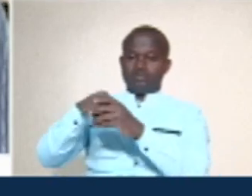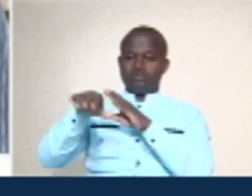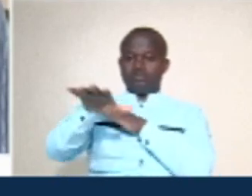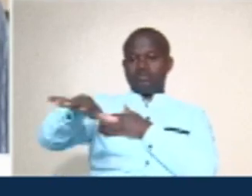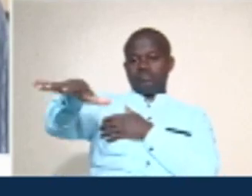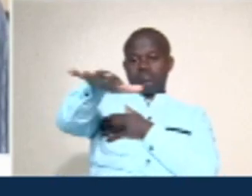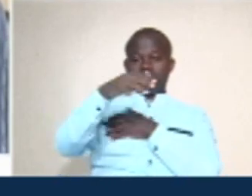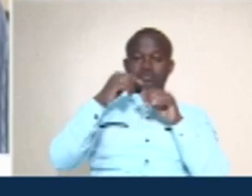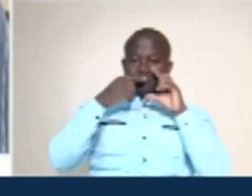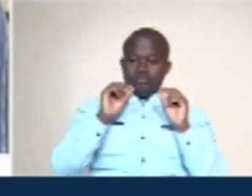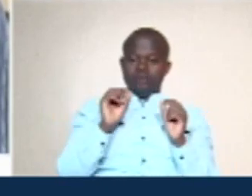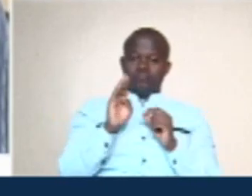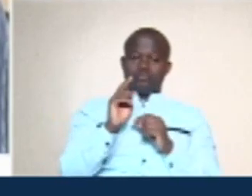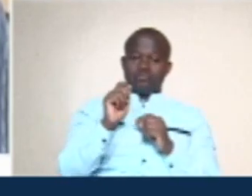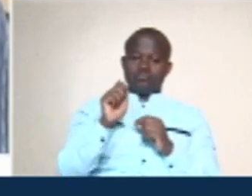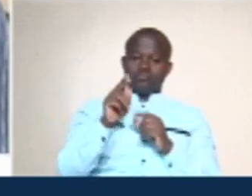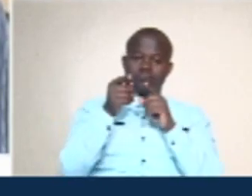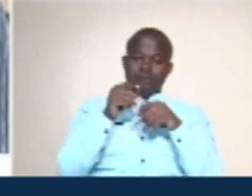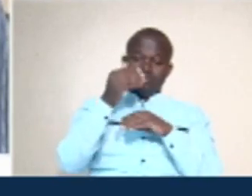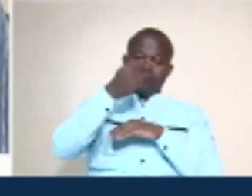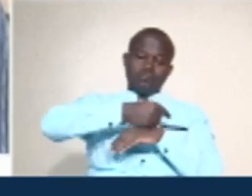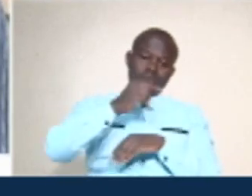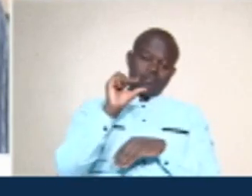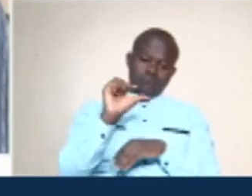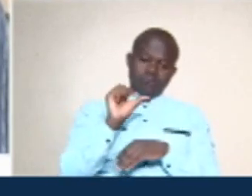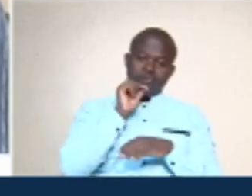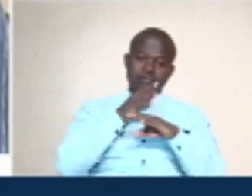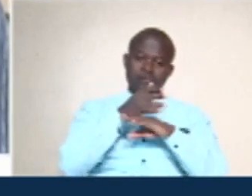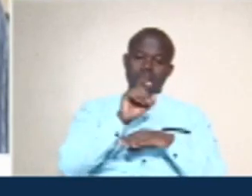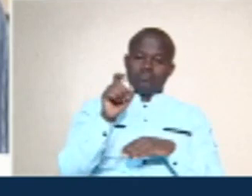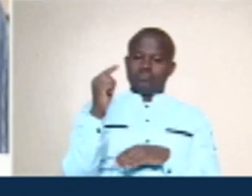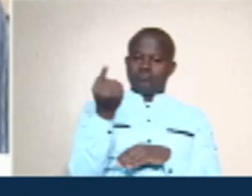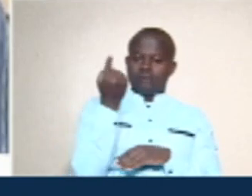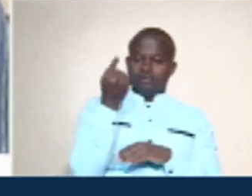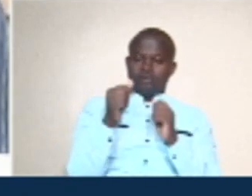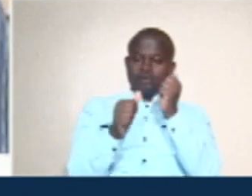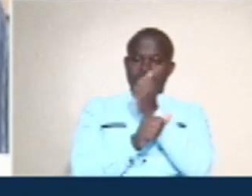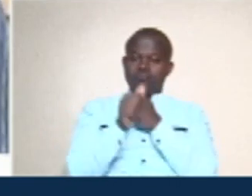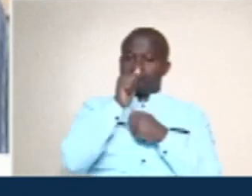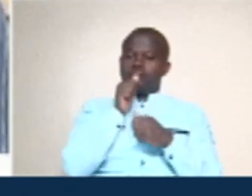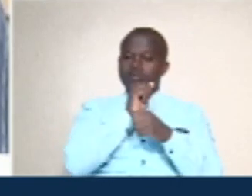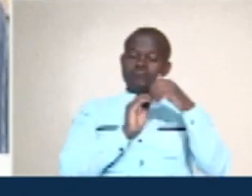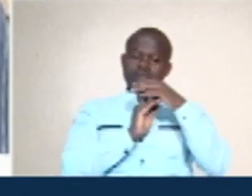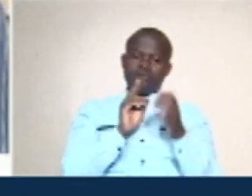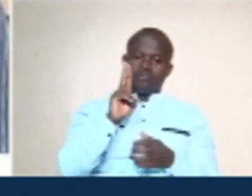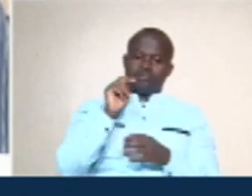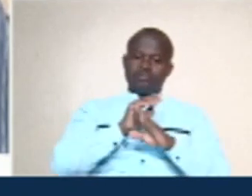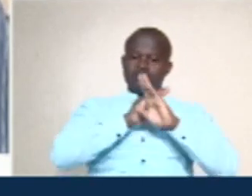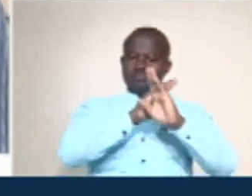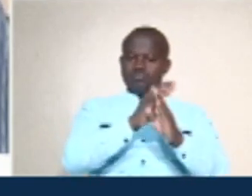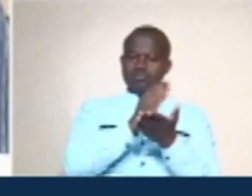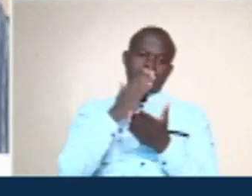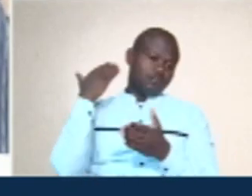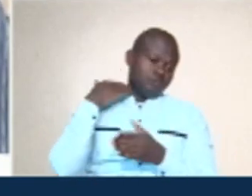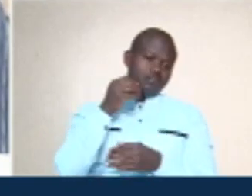karere. Ijambo rya Bintu Keitano rije nyuma y'iminsi mike itageze no ku cyumweru kimwe gusa uwungirije umunyamanga mukuru wa Loni kukumira no kurwanya